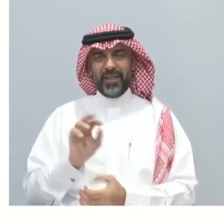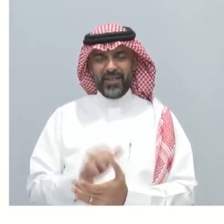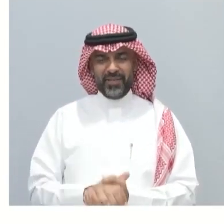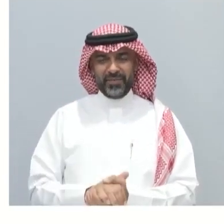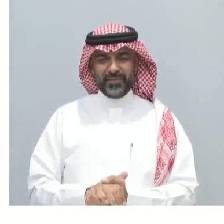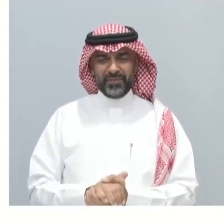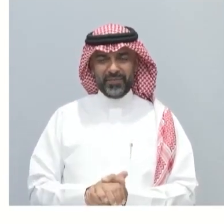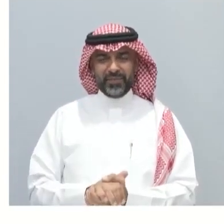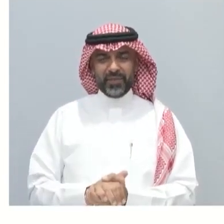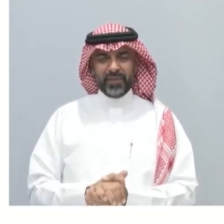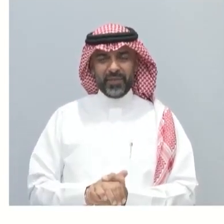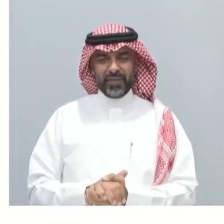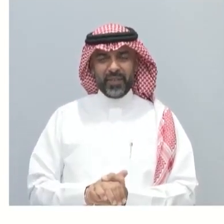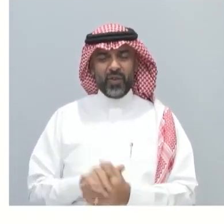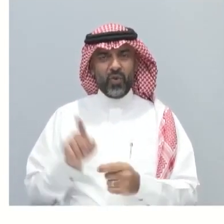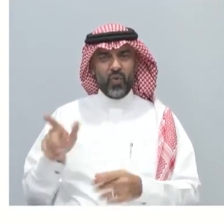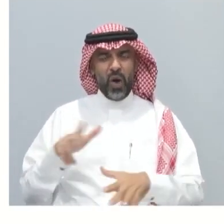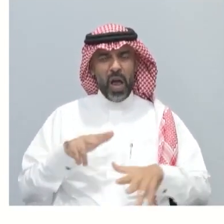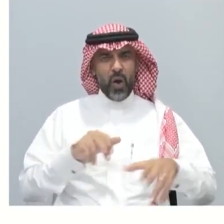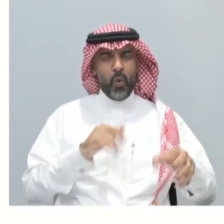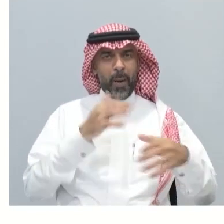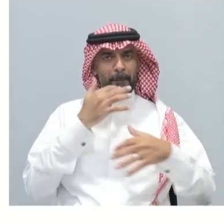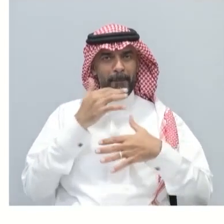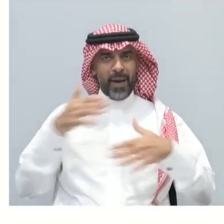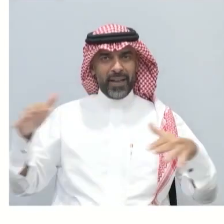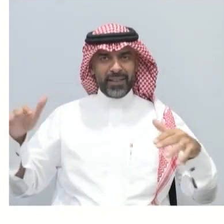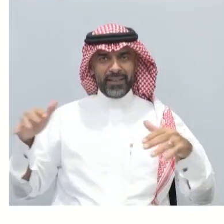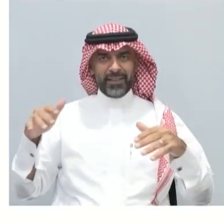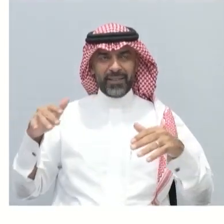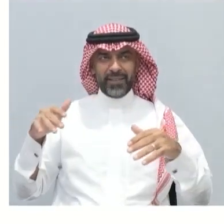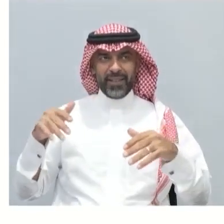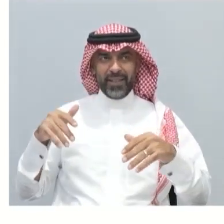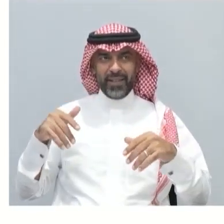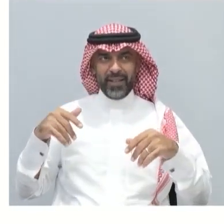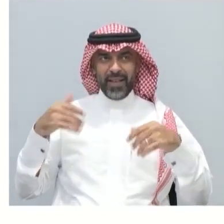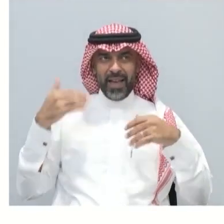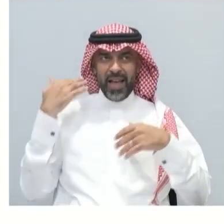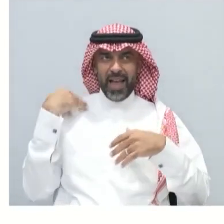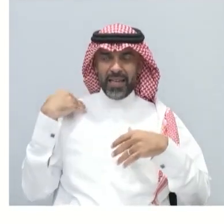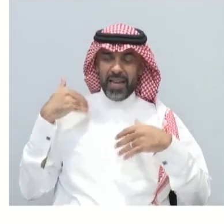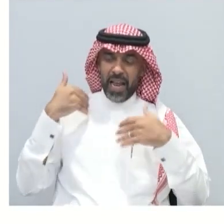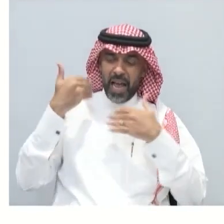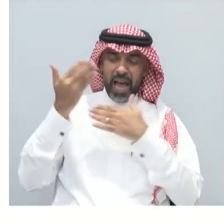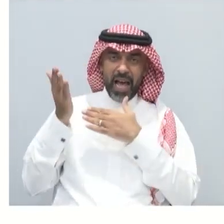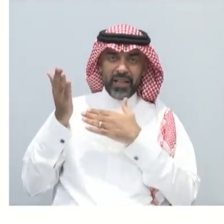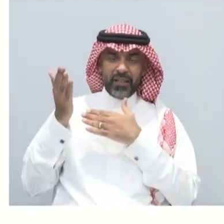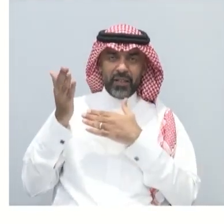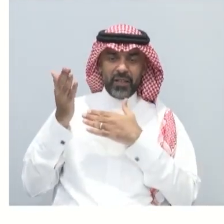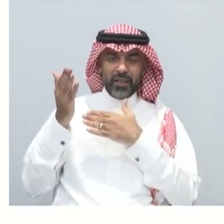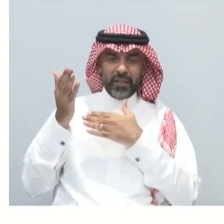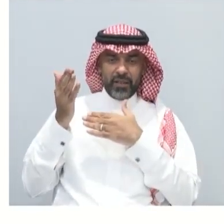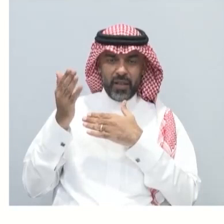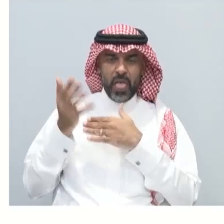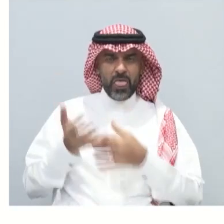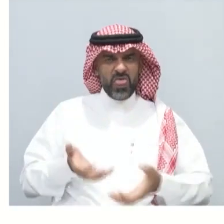الفرس هنا حيوان بحري هيكله الخارجي ثقيل غير مقسم يشبه ذيل او يشبه